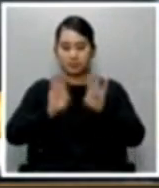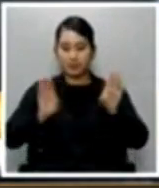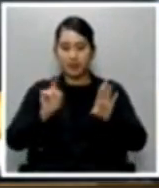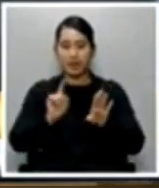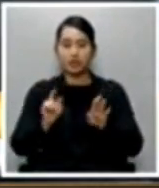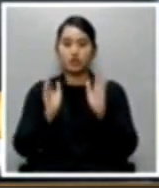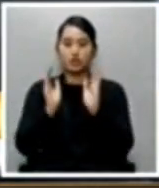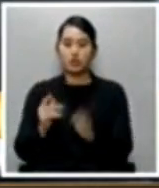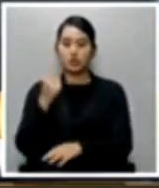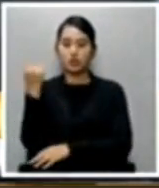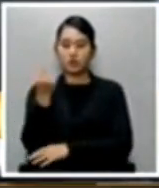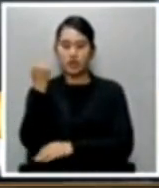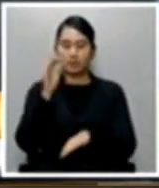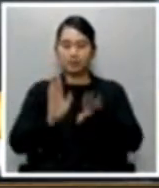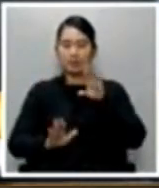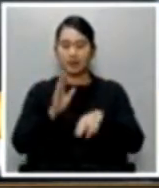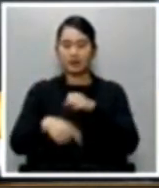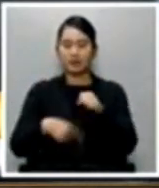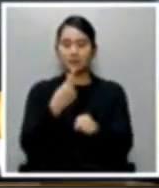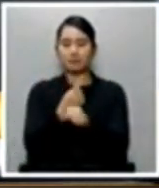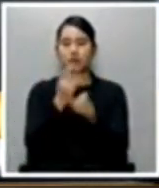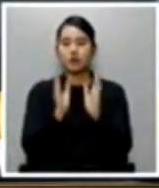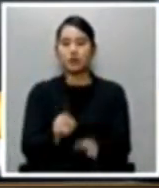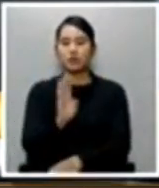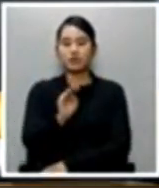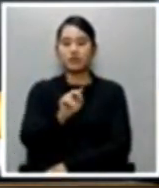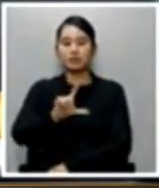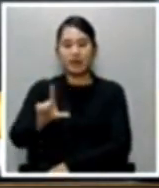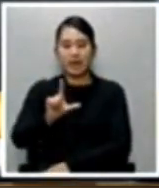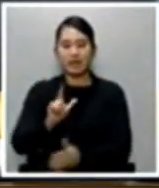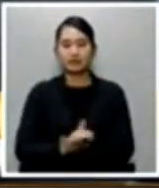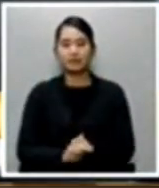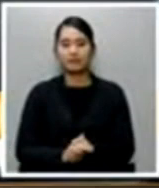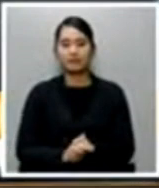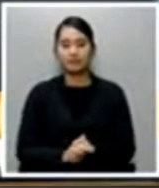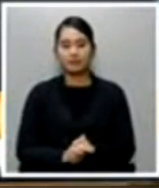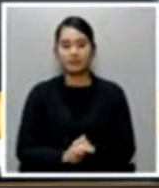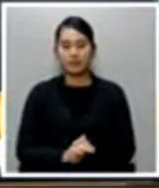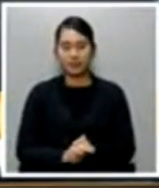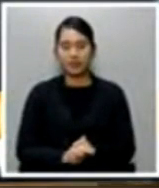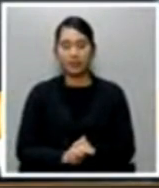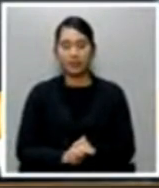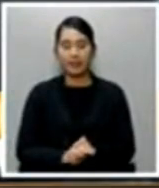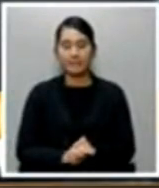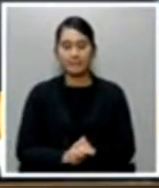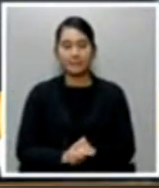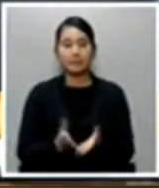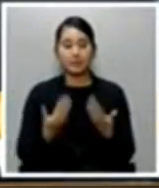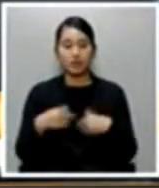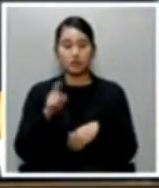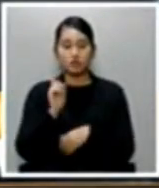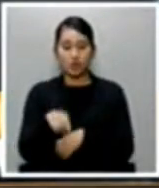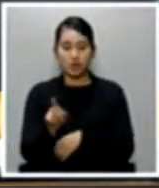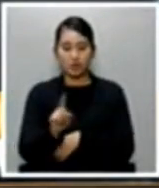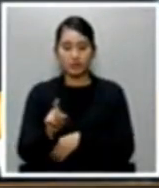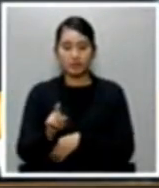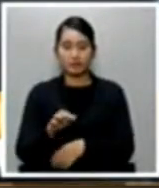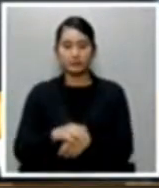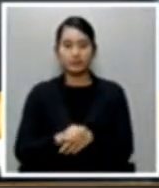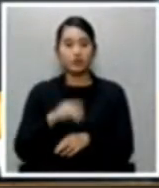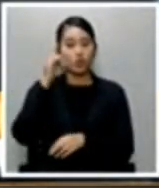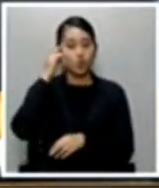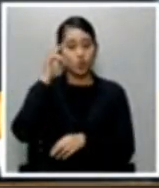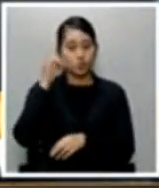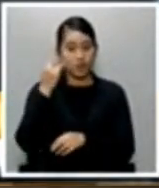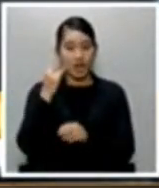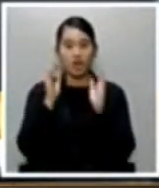มีนักท่องเที่ยวมาปีละ40ล้านคนนะครับ2ใน3ของพลเมืองไทยเพราะเราจะต้องมีการสัมผัสรู้จักผู้ค